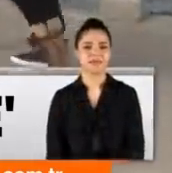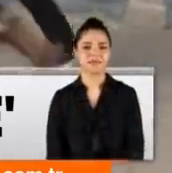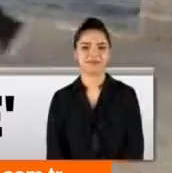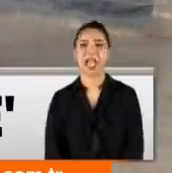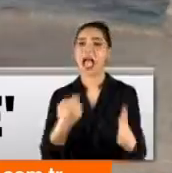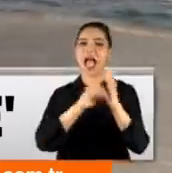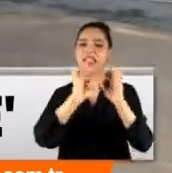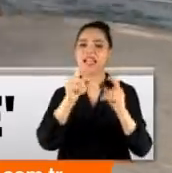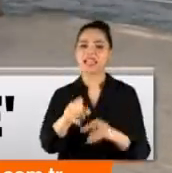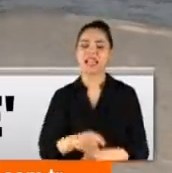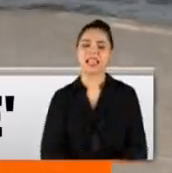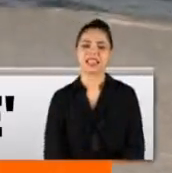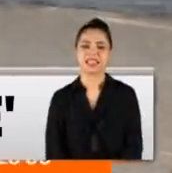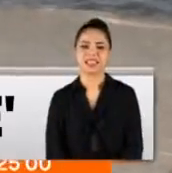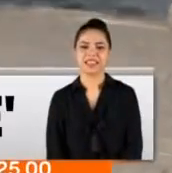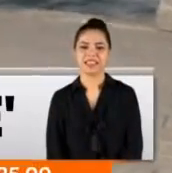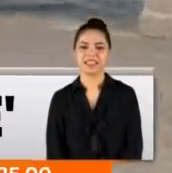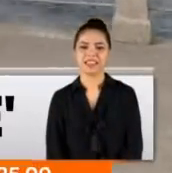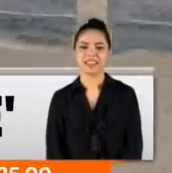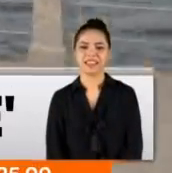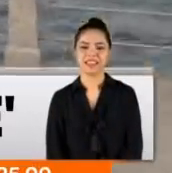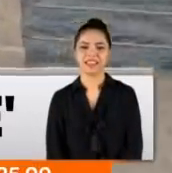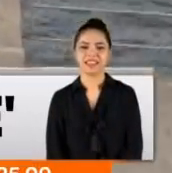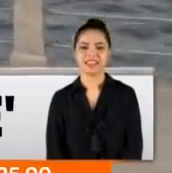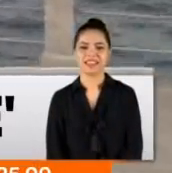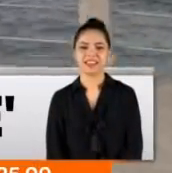İsminiz nedir? Serdar. Sizin isminiz de mi Serdar? Evet.